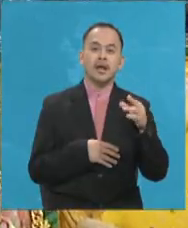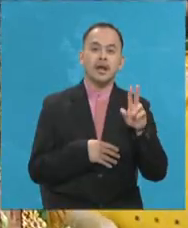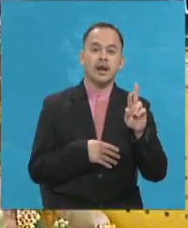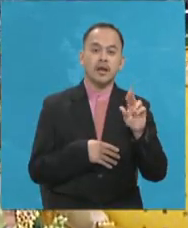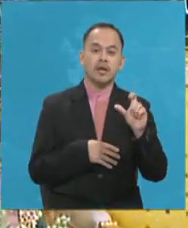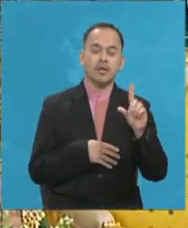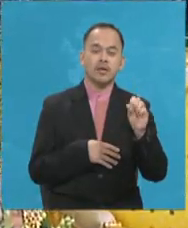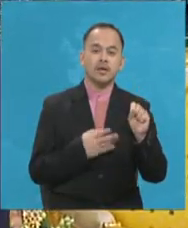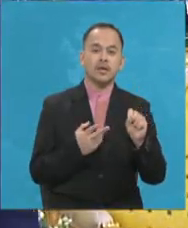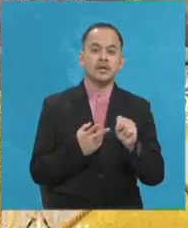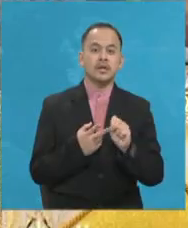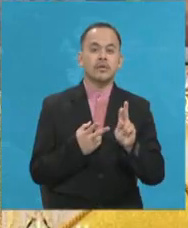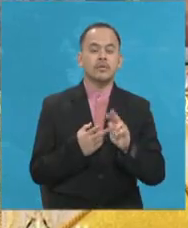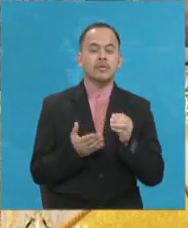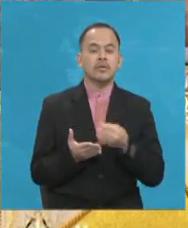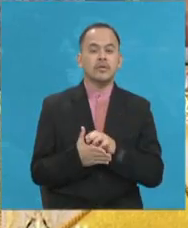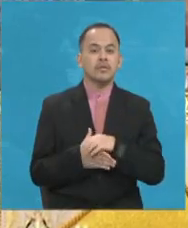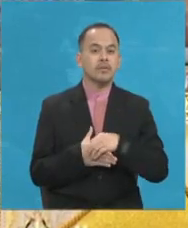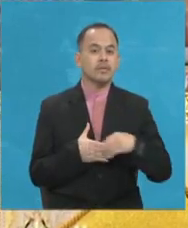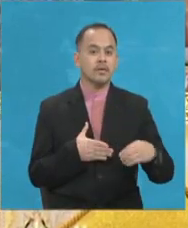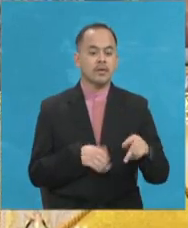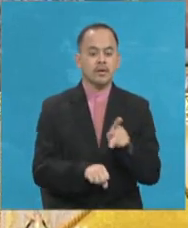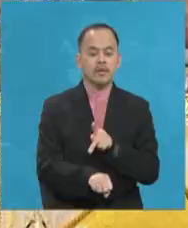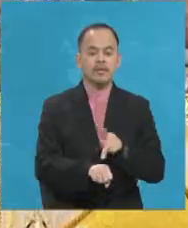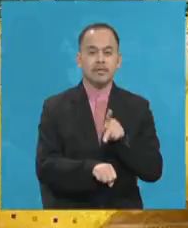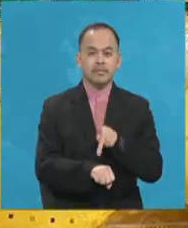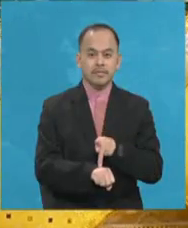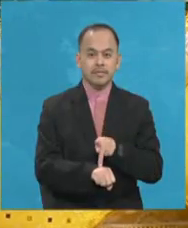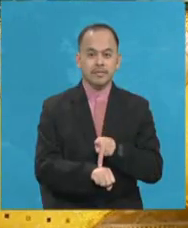ketiga setiausaha Keuangan Republik Filipina